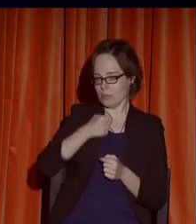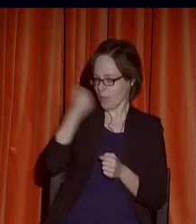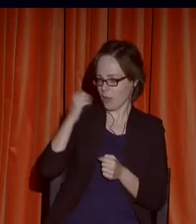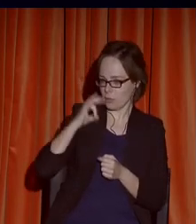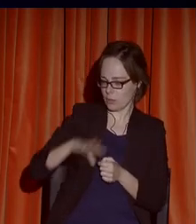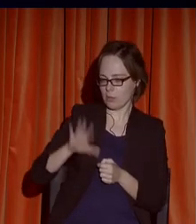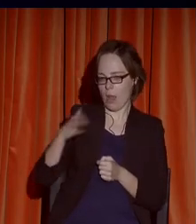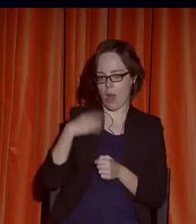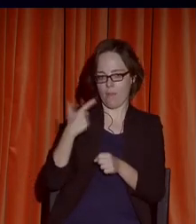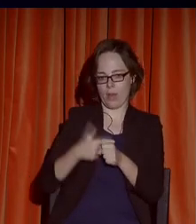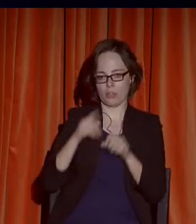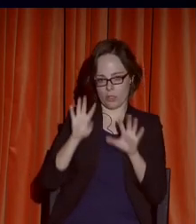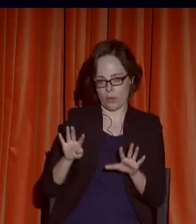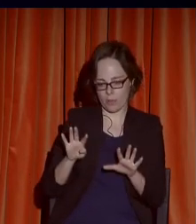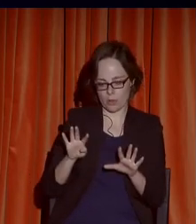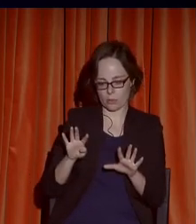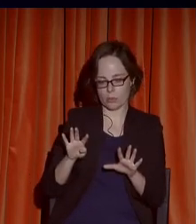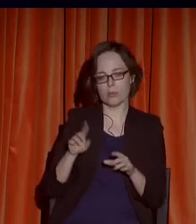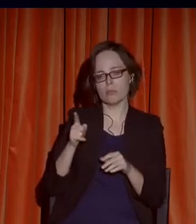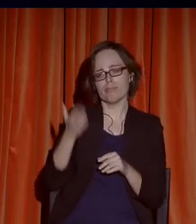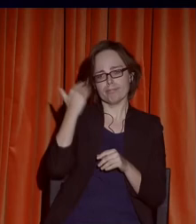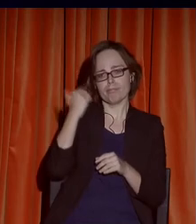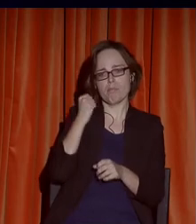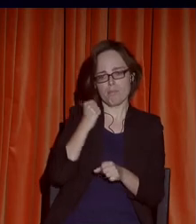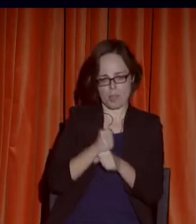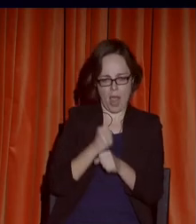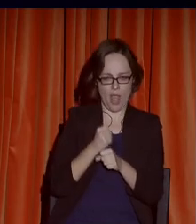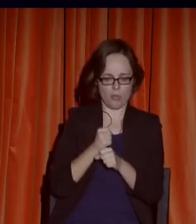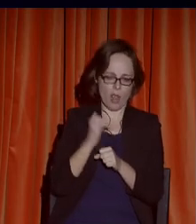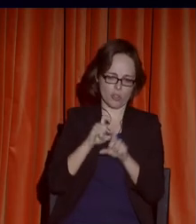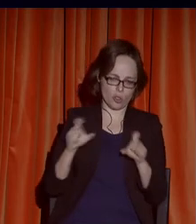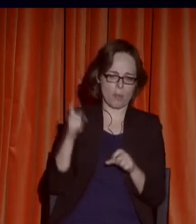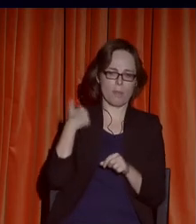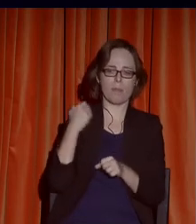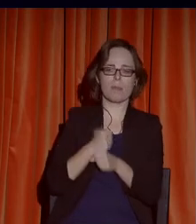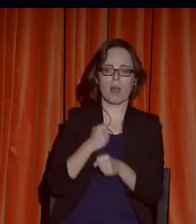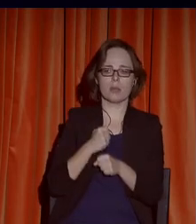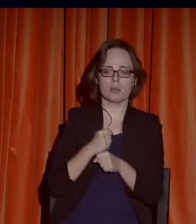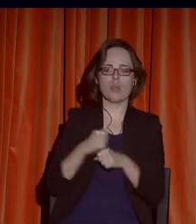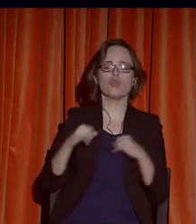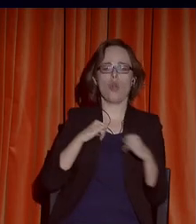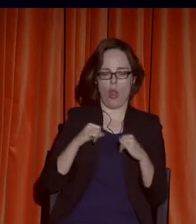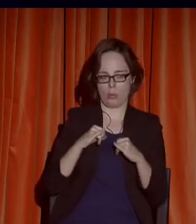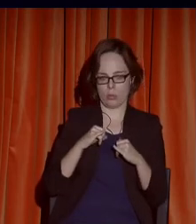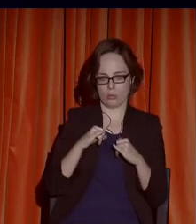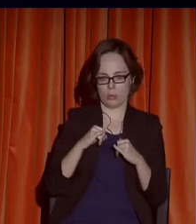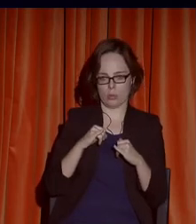Mój syn, 29-letni obecnie, pracował przez jakiś czas dla rządu, a konkretnie